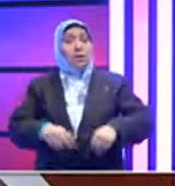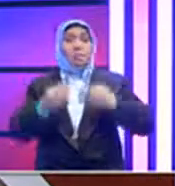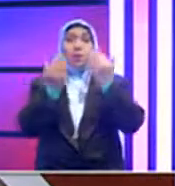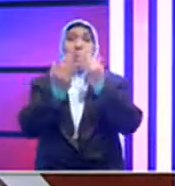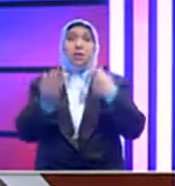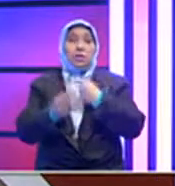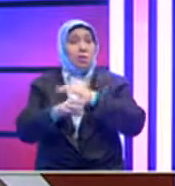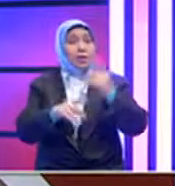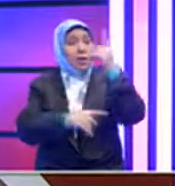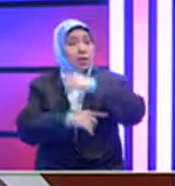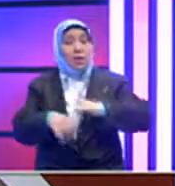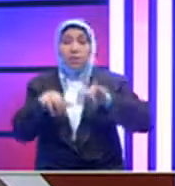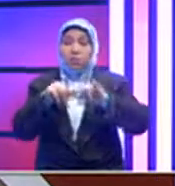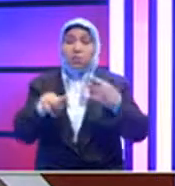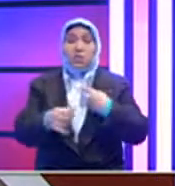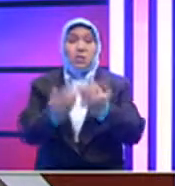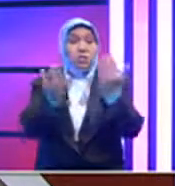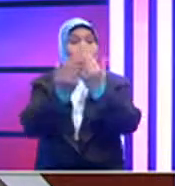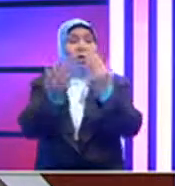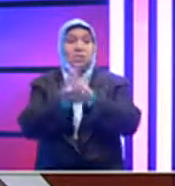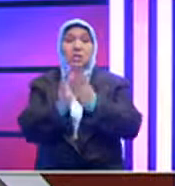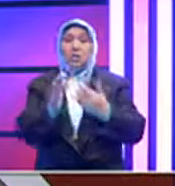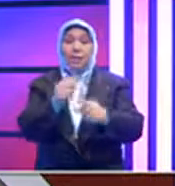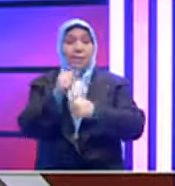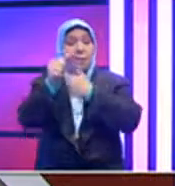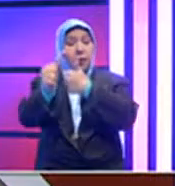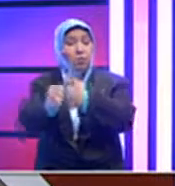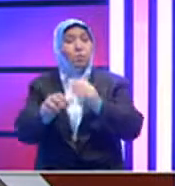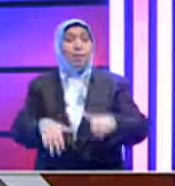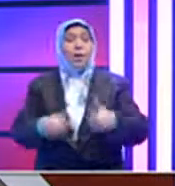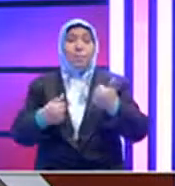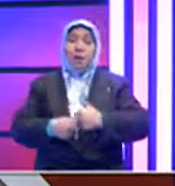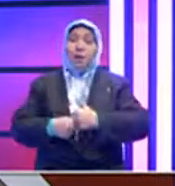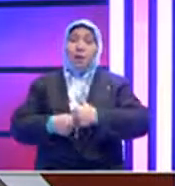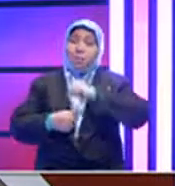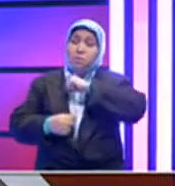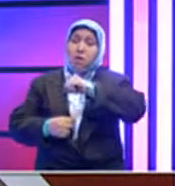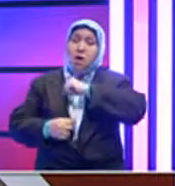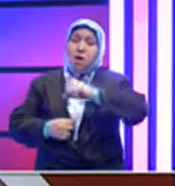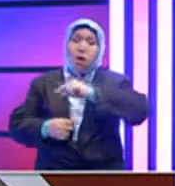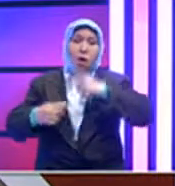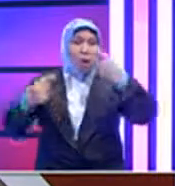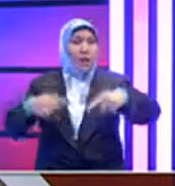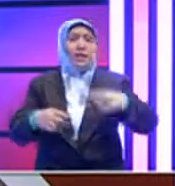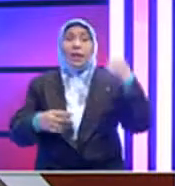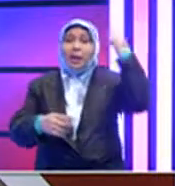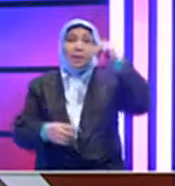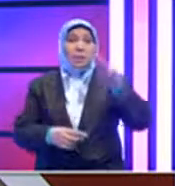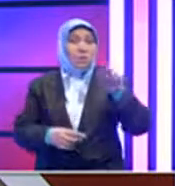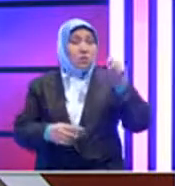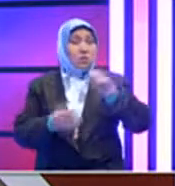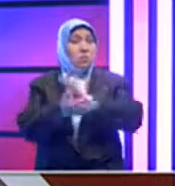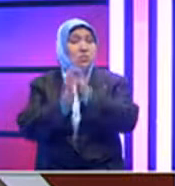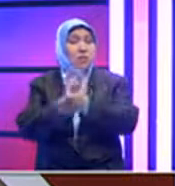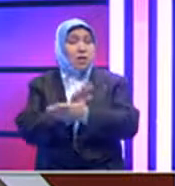kita pada hari ini dan terus kita berdoa agar kita dapat mengikuti Bagaimana perjuangan Nabi Musa yang menjadi bukan menjadi